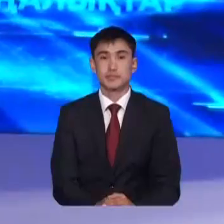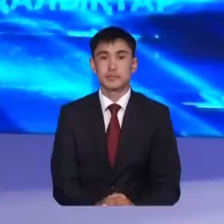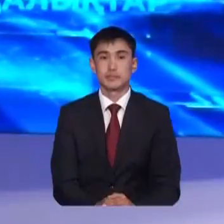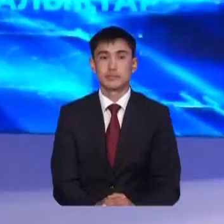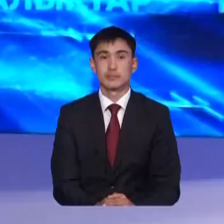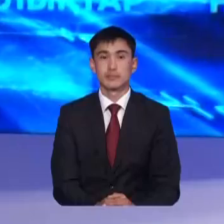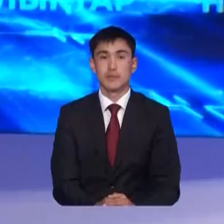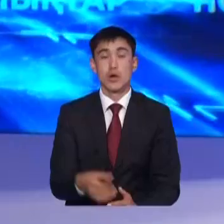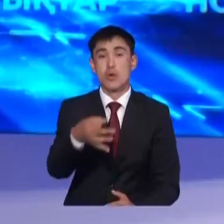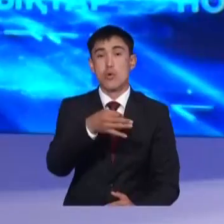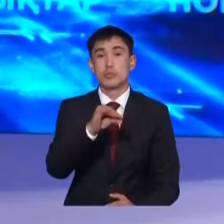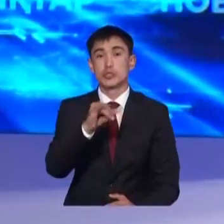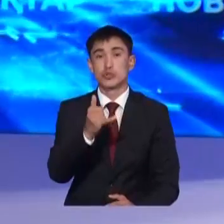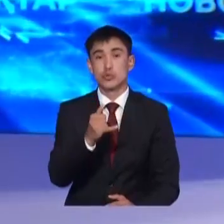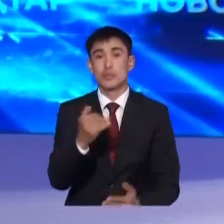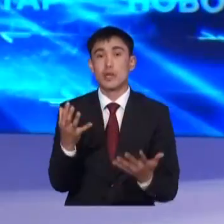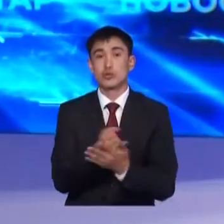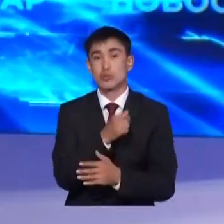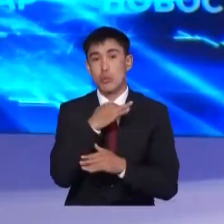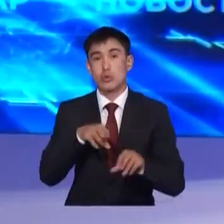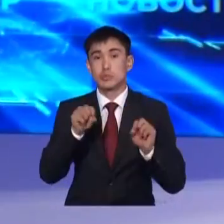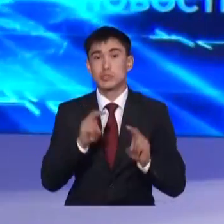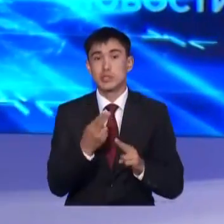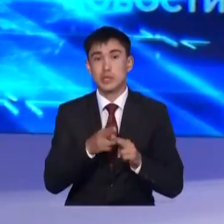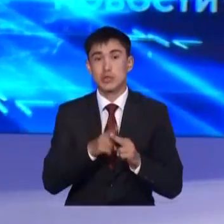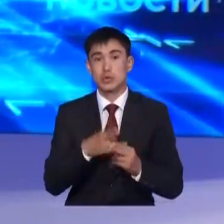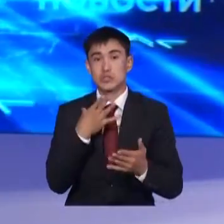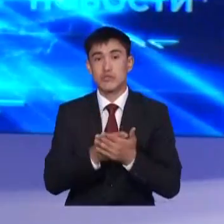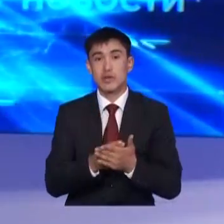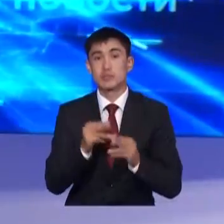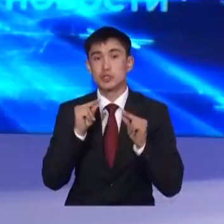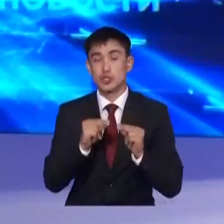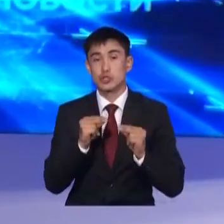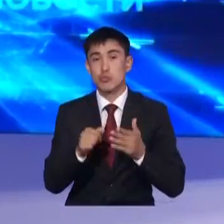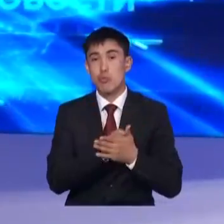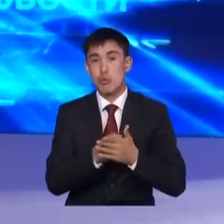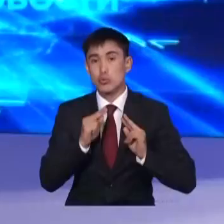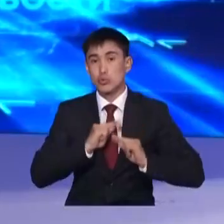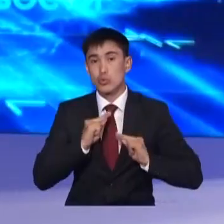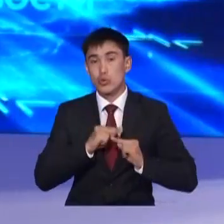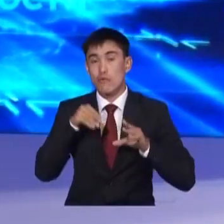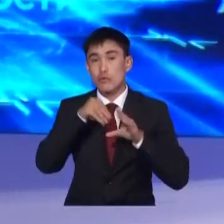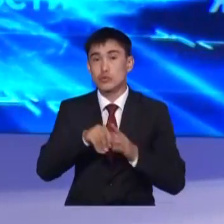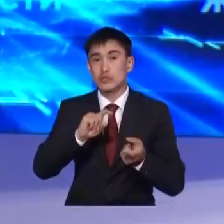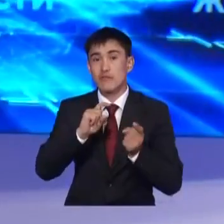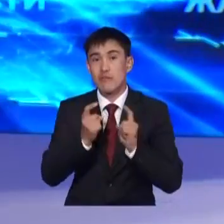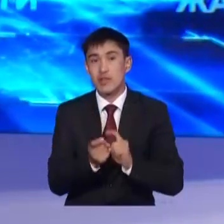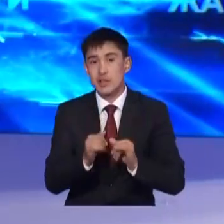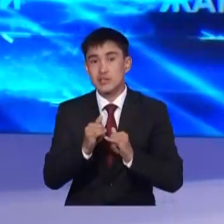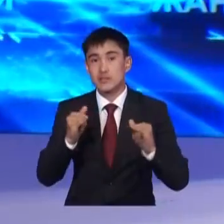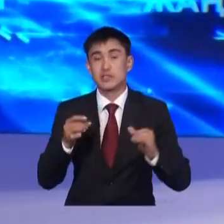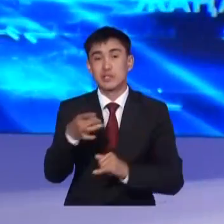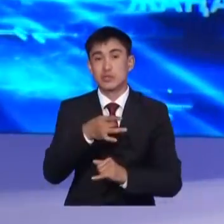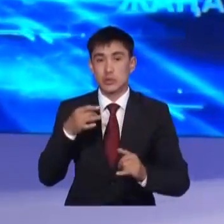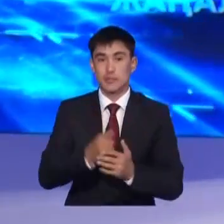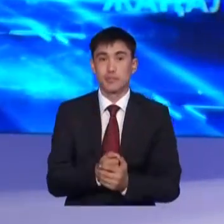тсу в области цу найдется немало специалистов которые своим честным и упорным трудом вносят неизмеримый вклад в